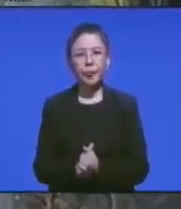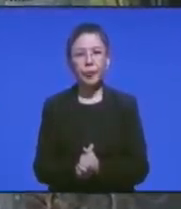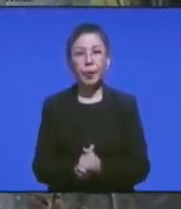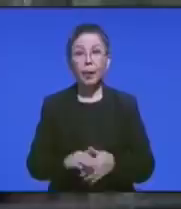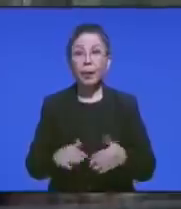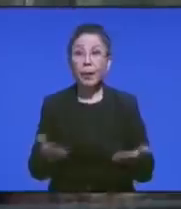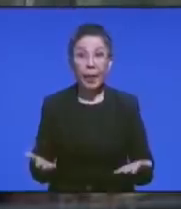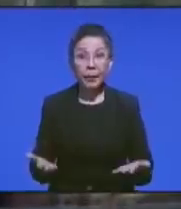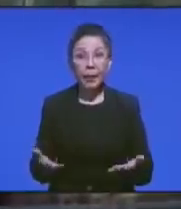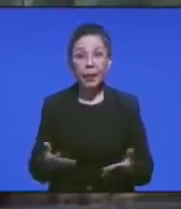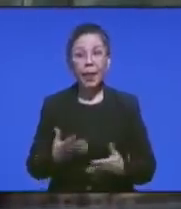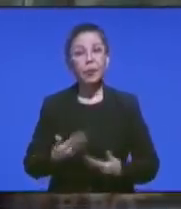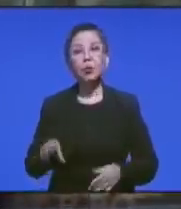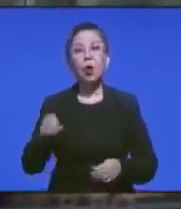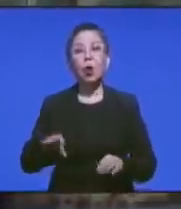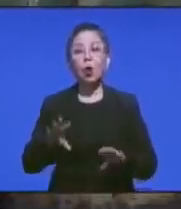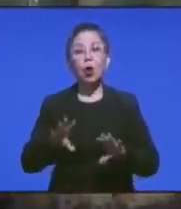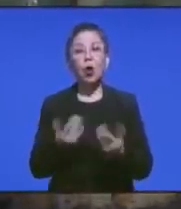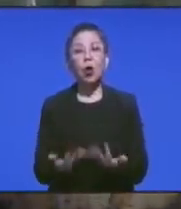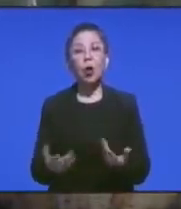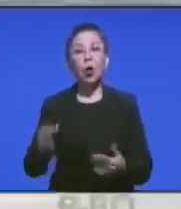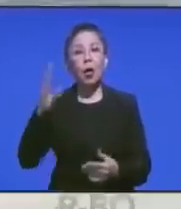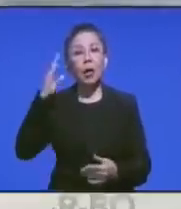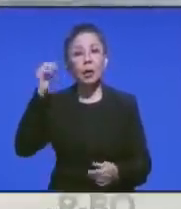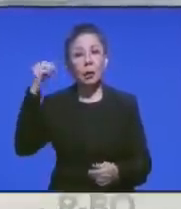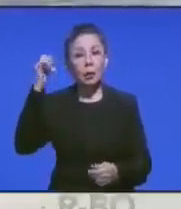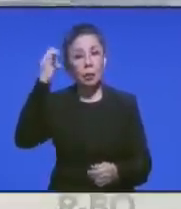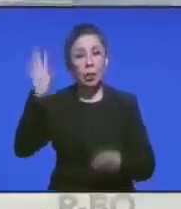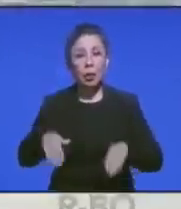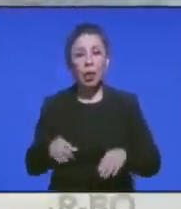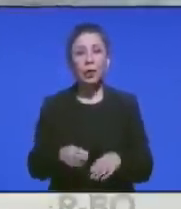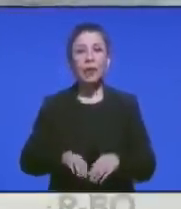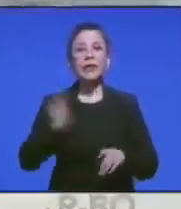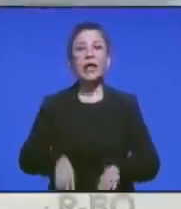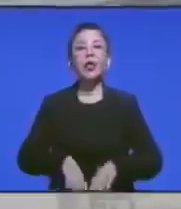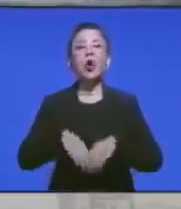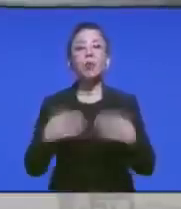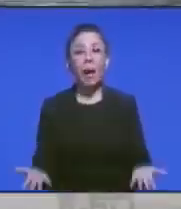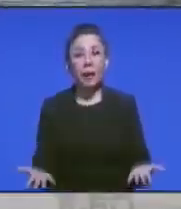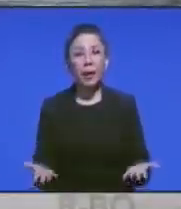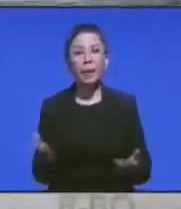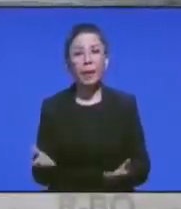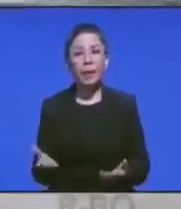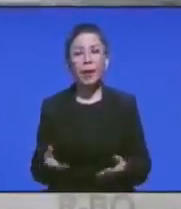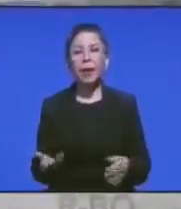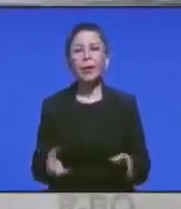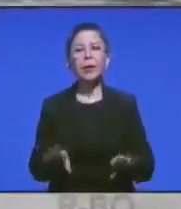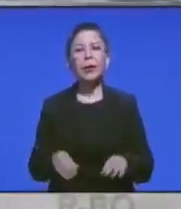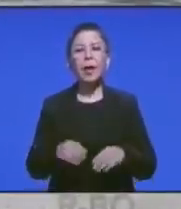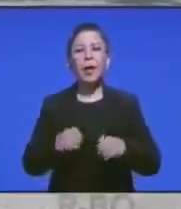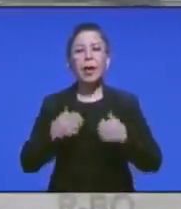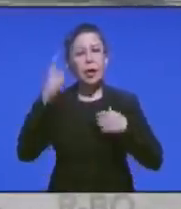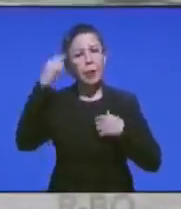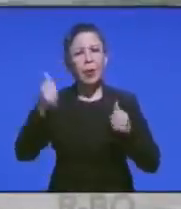Lalu, seperti apa nasib para buruh korban PHK ini? Yang jelas terkatung-katung karena kemampuan mereka